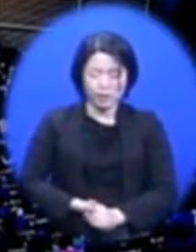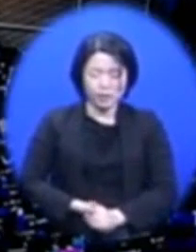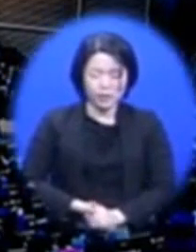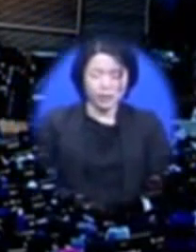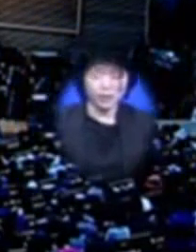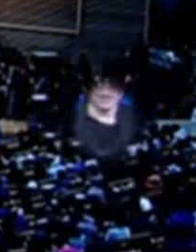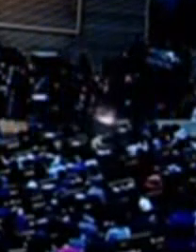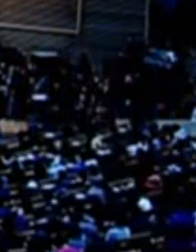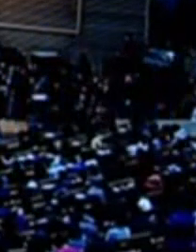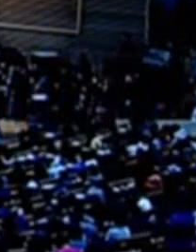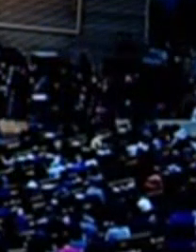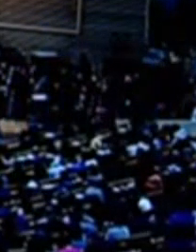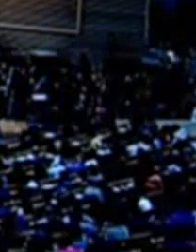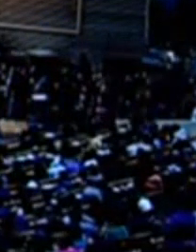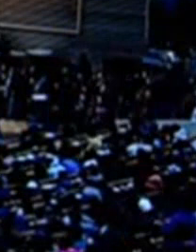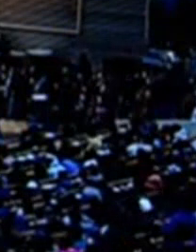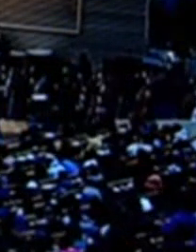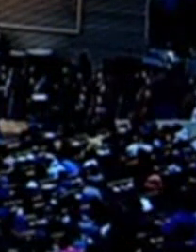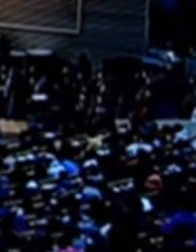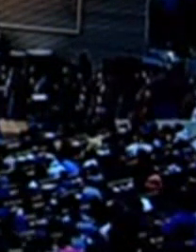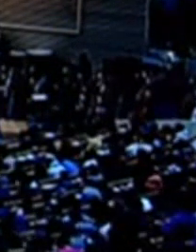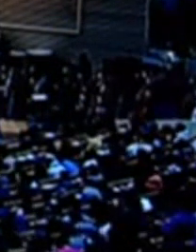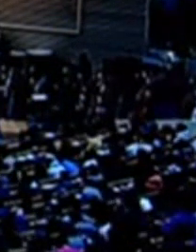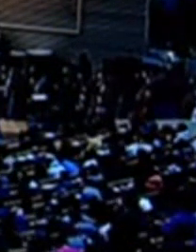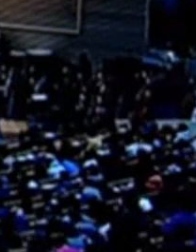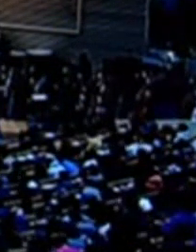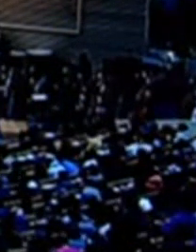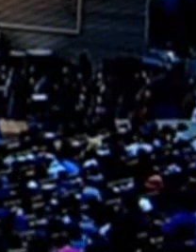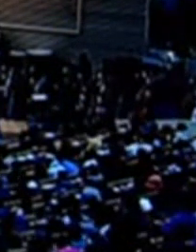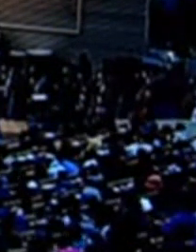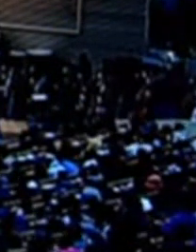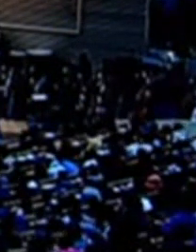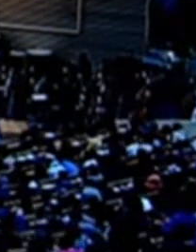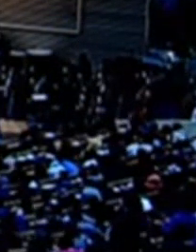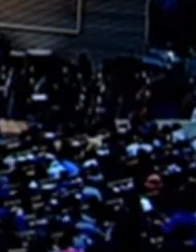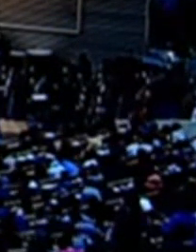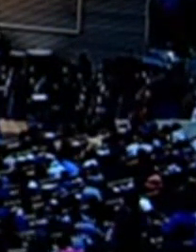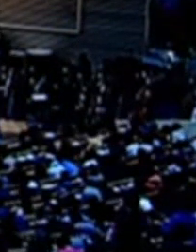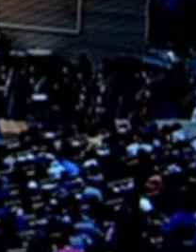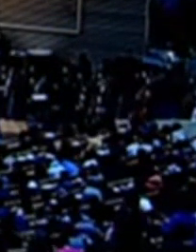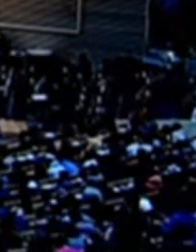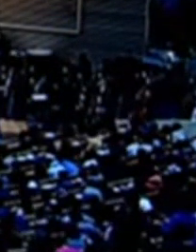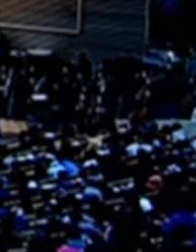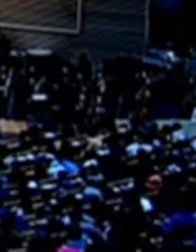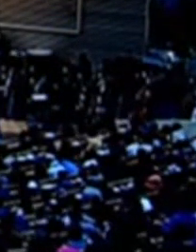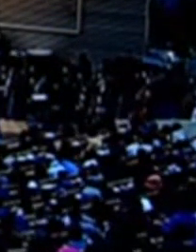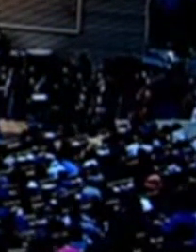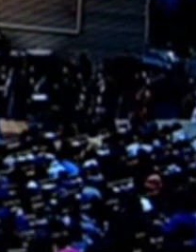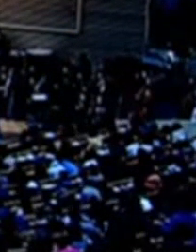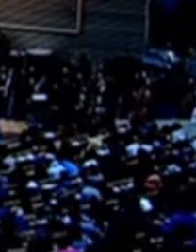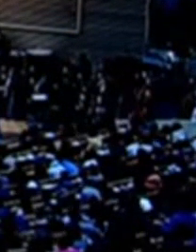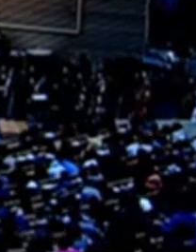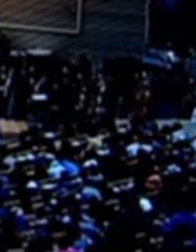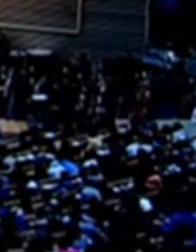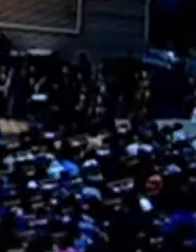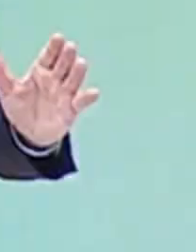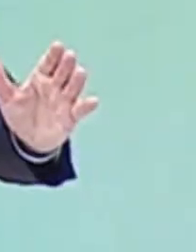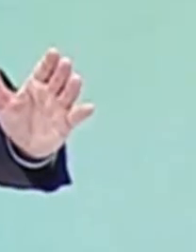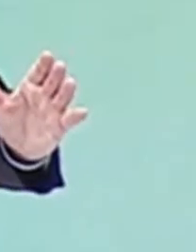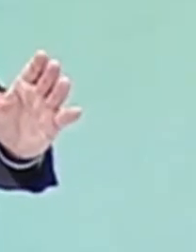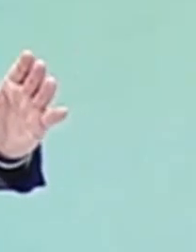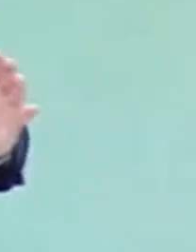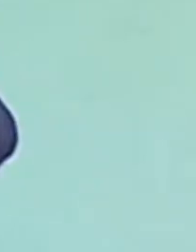아버지 하나님, 놀라우신 하나님, 은혜를 역사하신 주님 찬양합니다. 하나님 감사합니다. 아버지